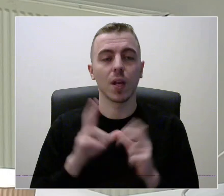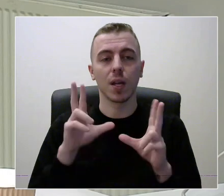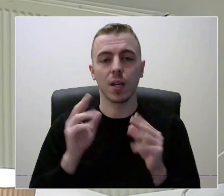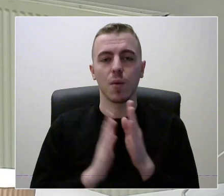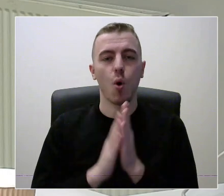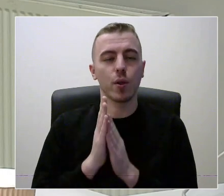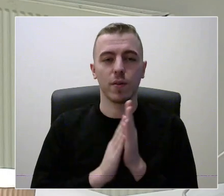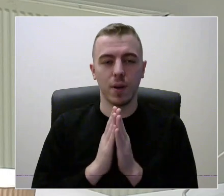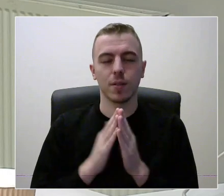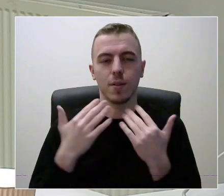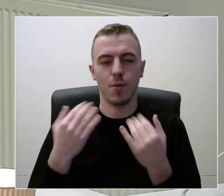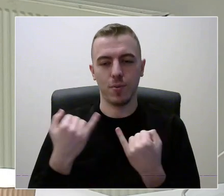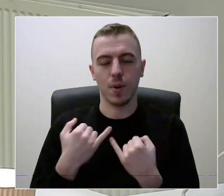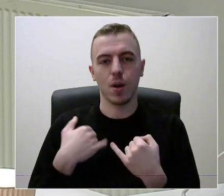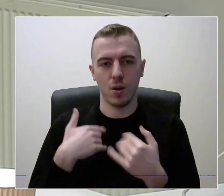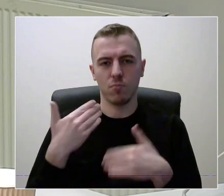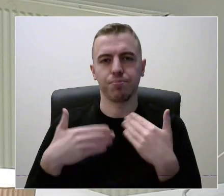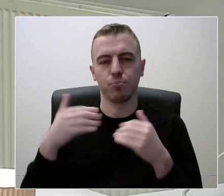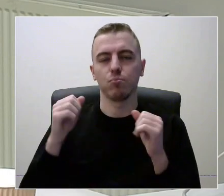nesustoti ir eiti į priekį.